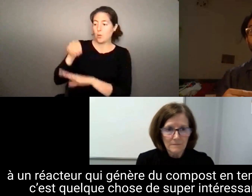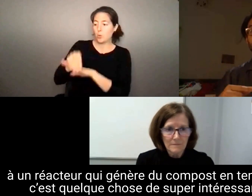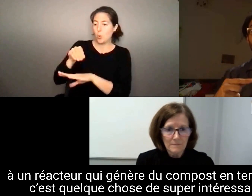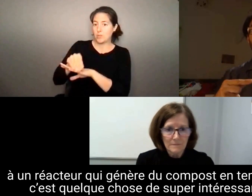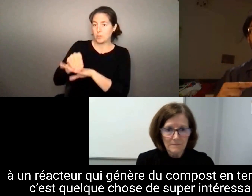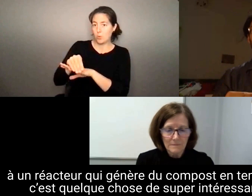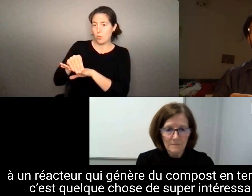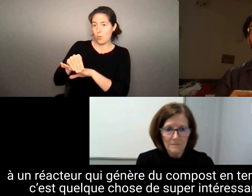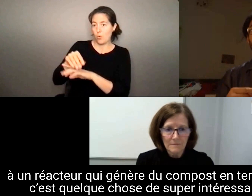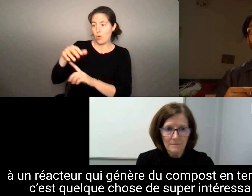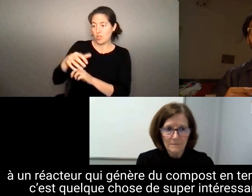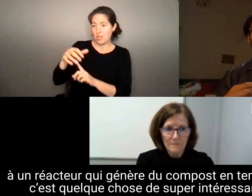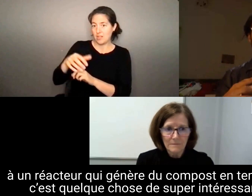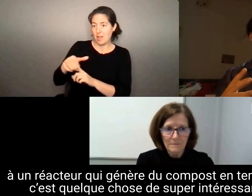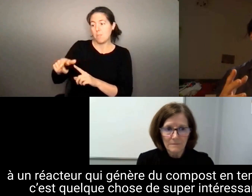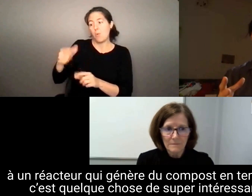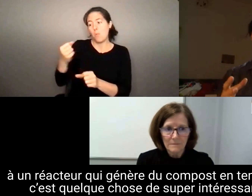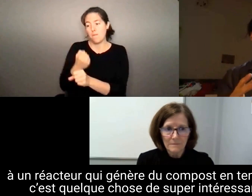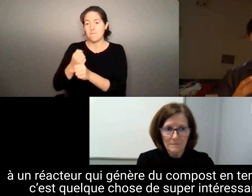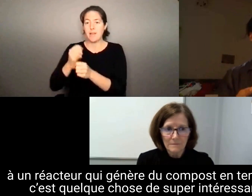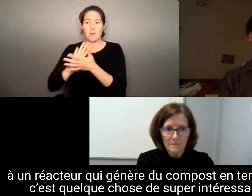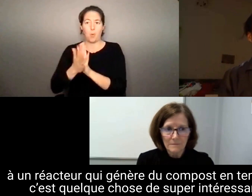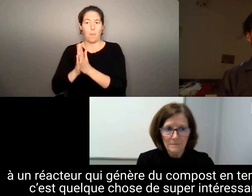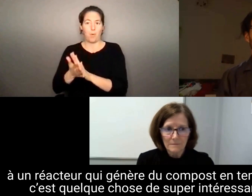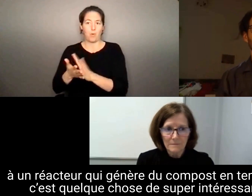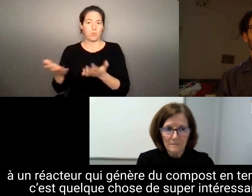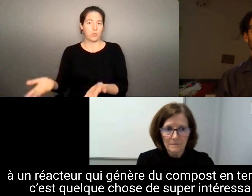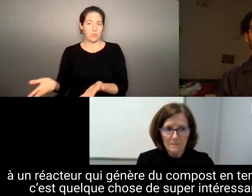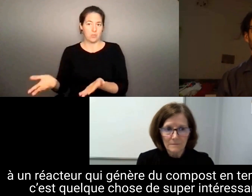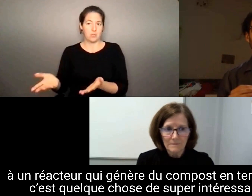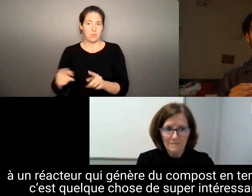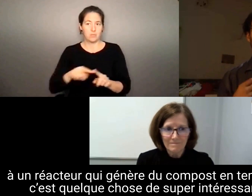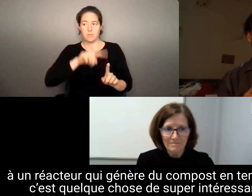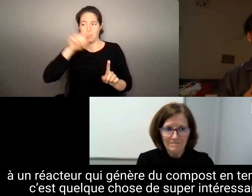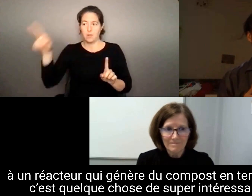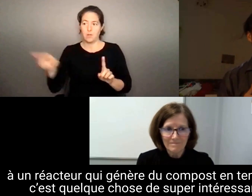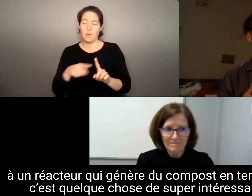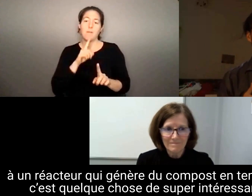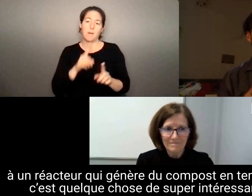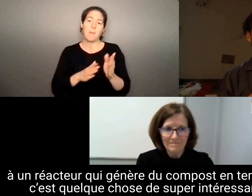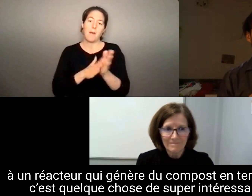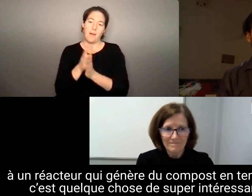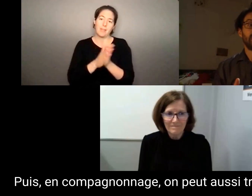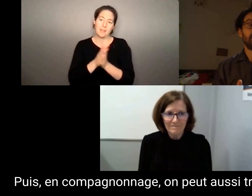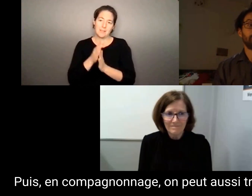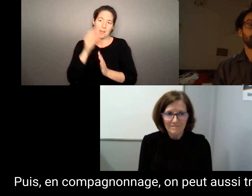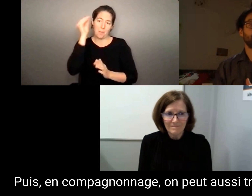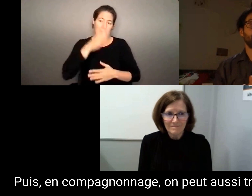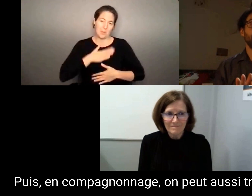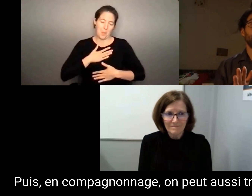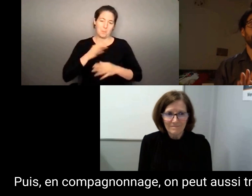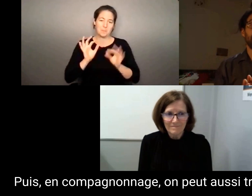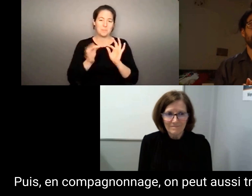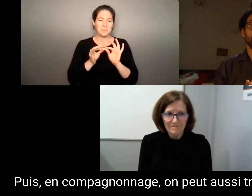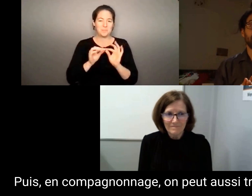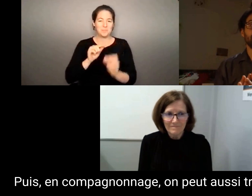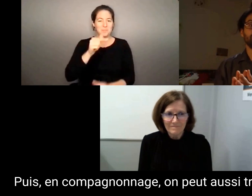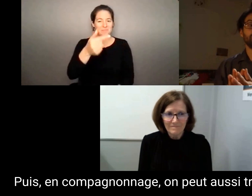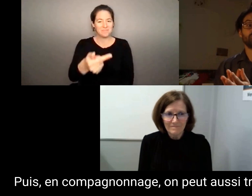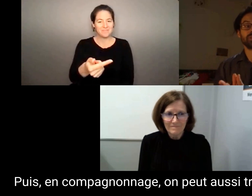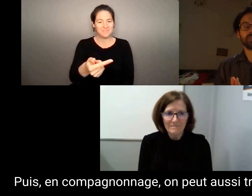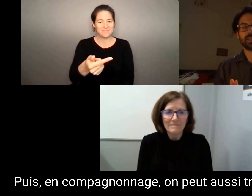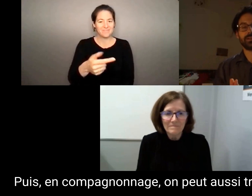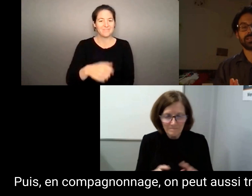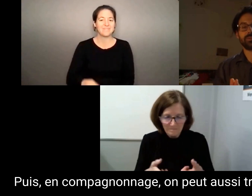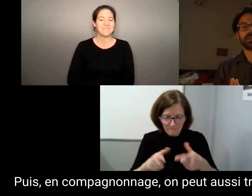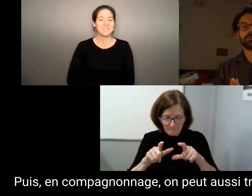du compost en temps réel. Fait que c'est quelque chose de super intéressant selon moi. Puis en compagnonnage, on